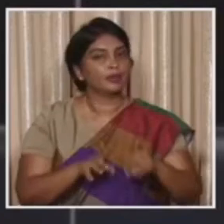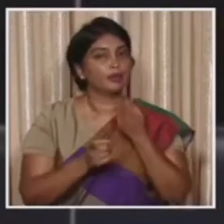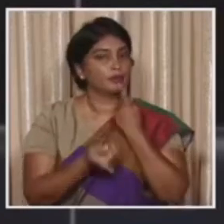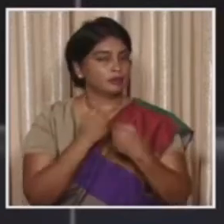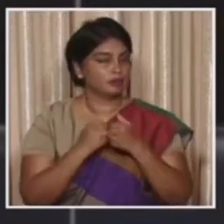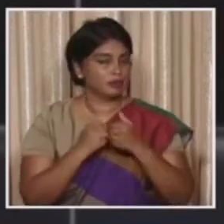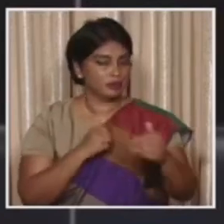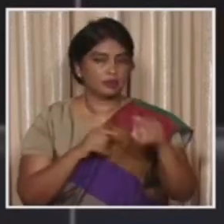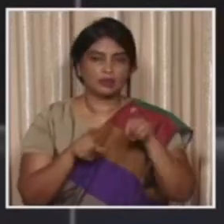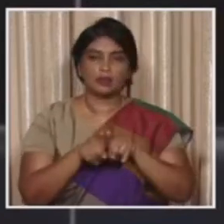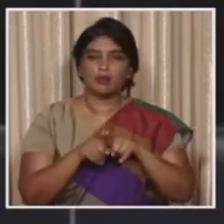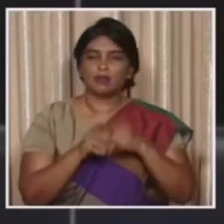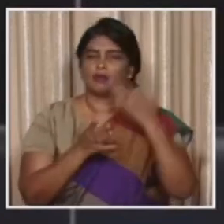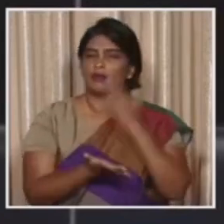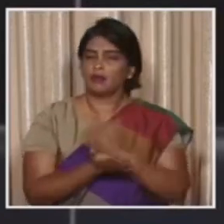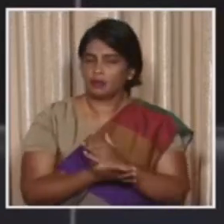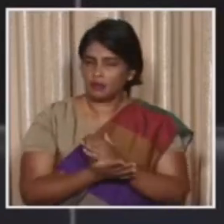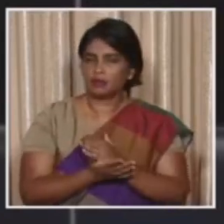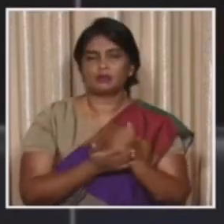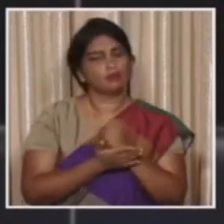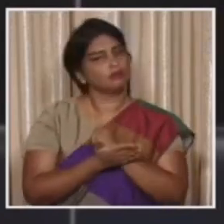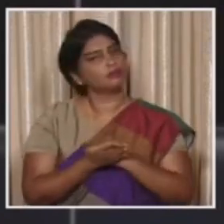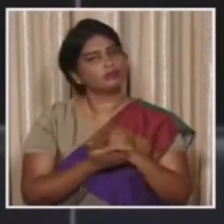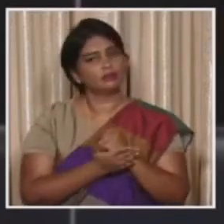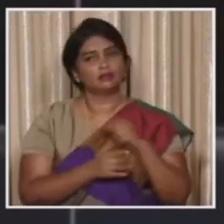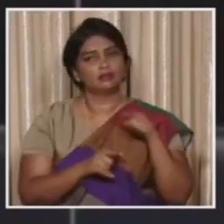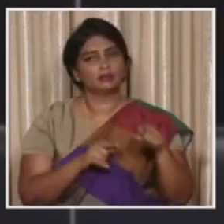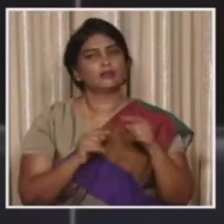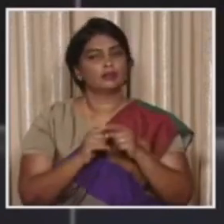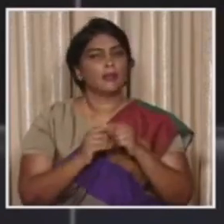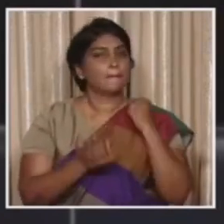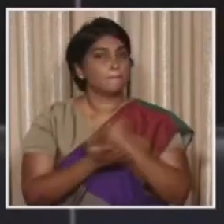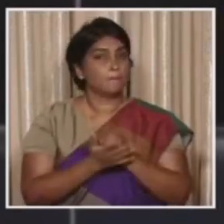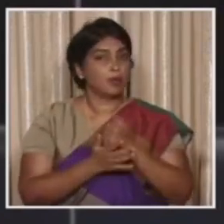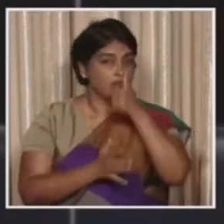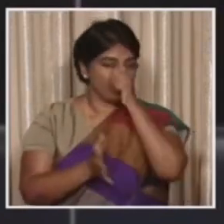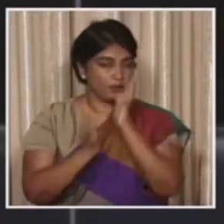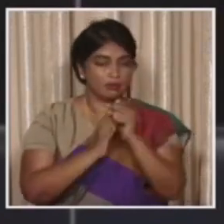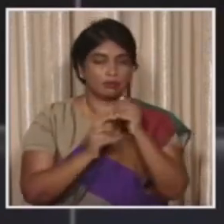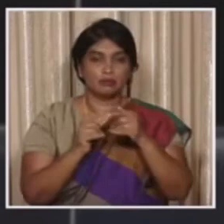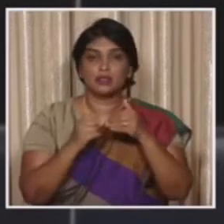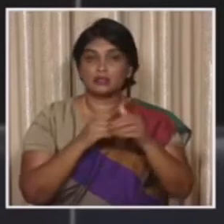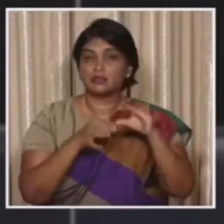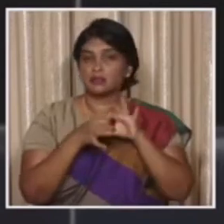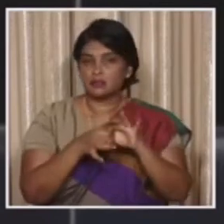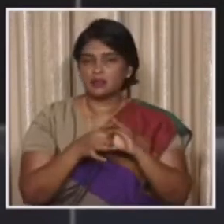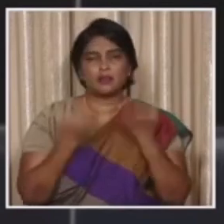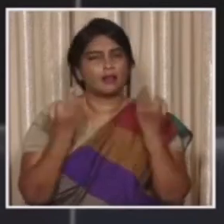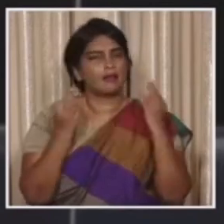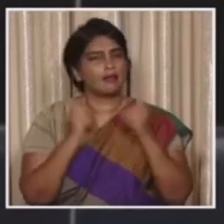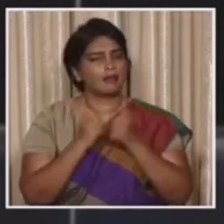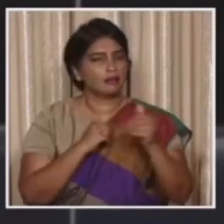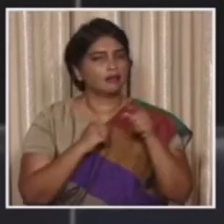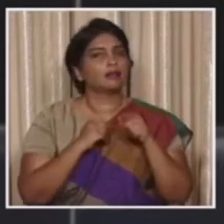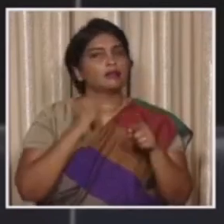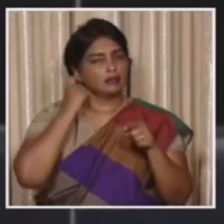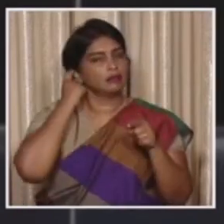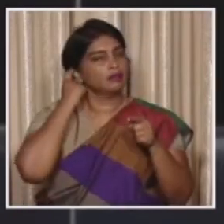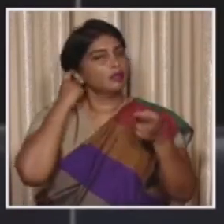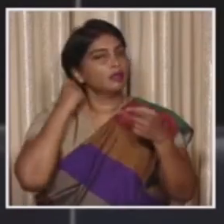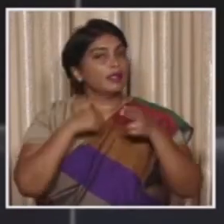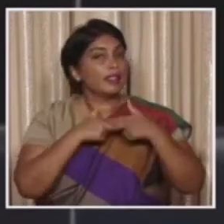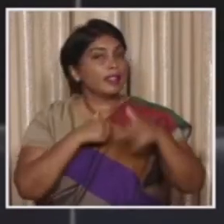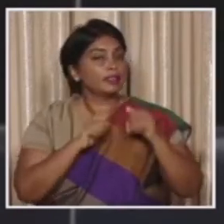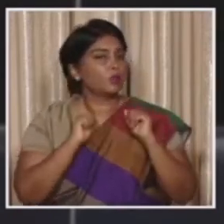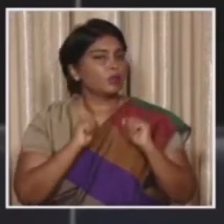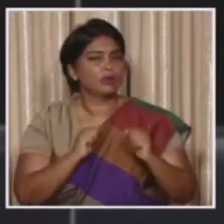පරීක්ෂණ අතරමඟ නැවතිලා සම්පූර්ණ මේකට බහඹැංකු මංකොල්ලේට සම්බන්ධය නිදහස් කිරීම කරන්න හේතුනේ